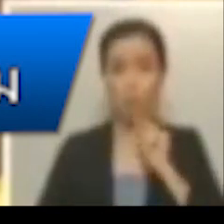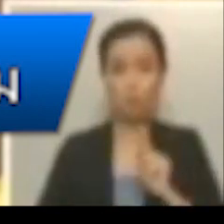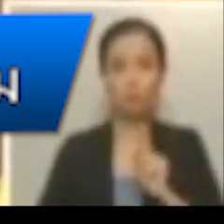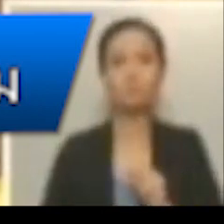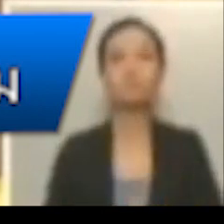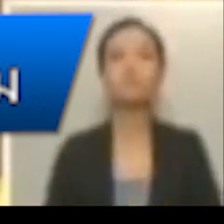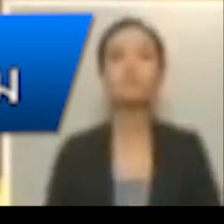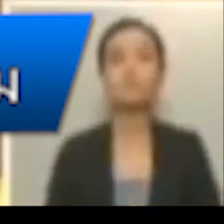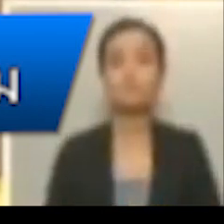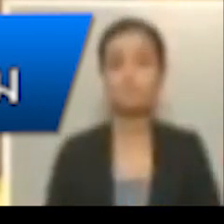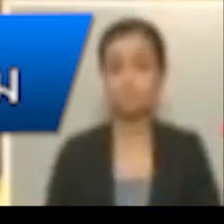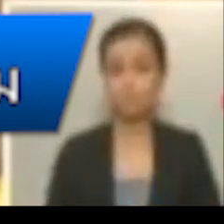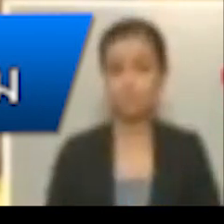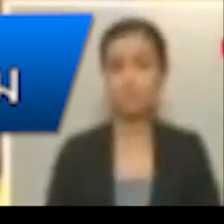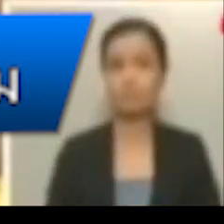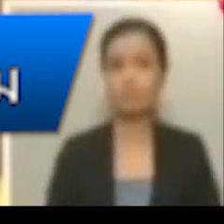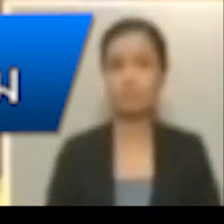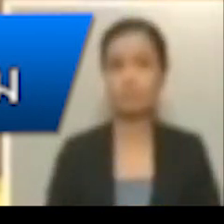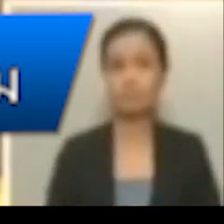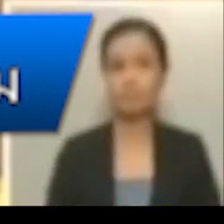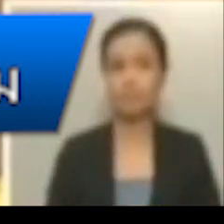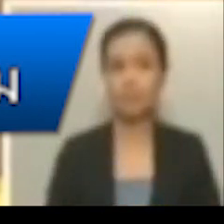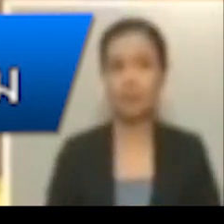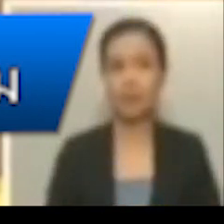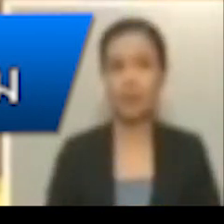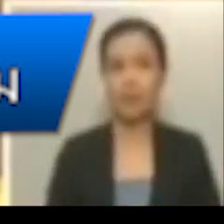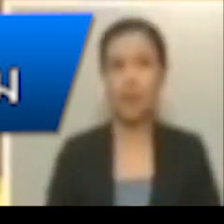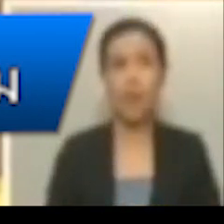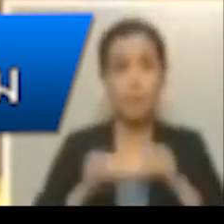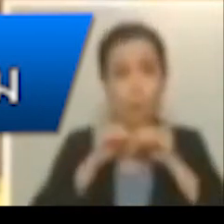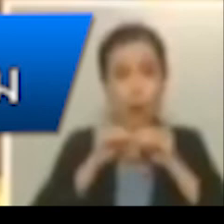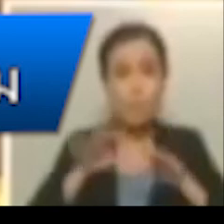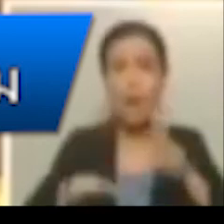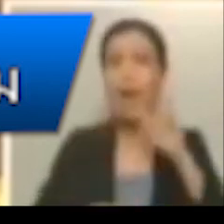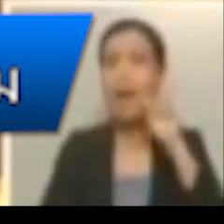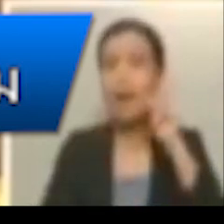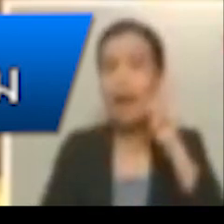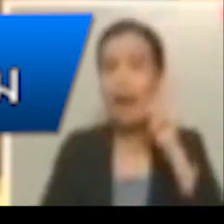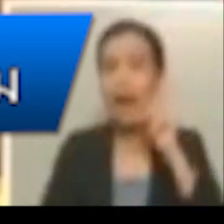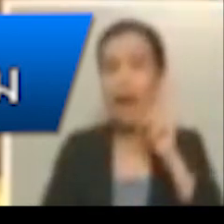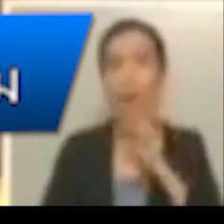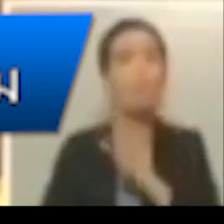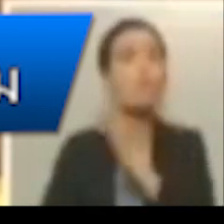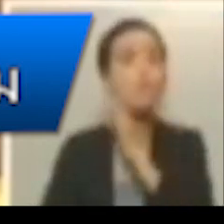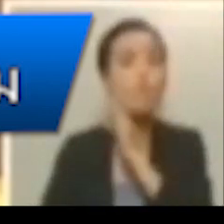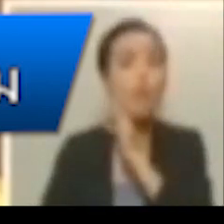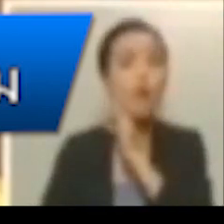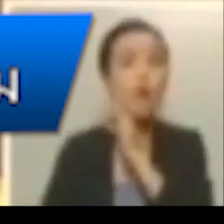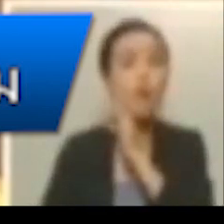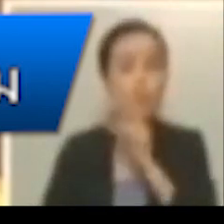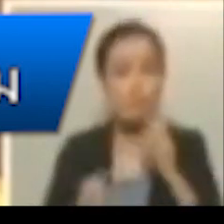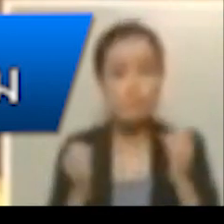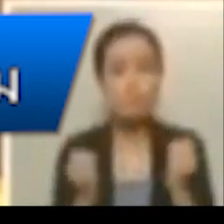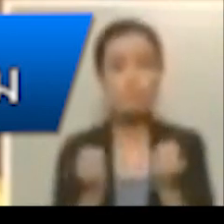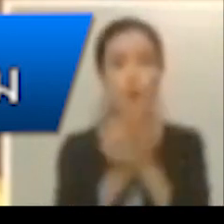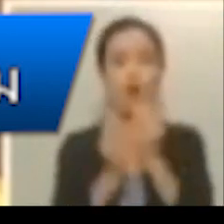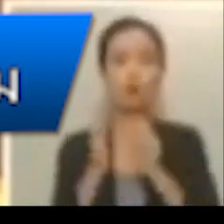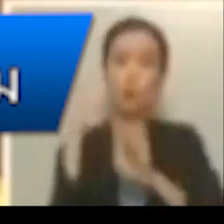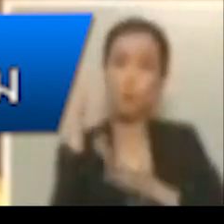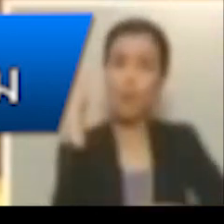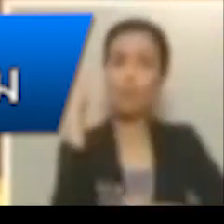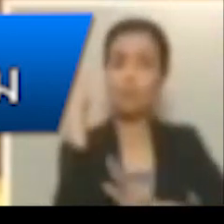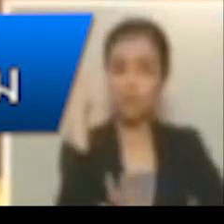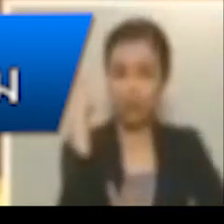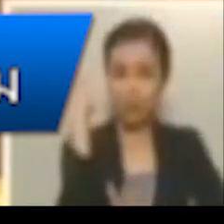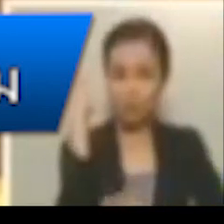คะก็คือหนึ่งในผู้ที่เป็นผู้เผยแพร่ข่าวที่ไม่เป็นจริงเกี่ยวข้องกับเหตุระเบิดแล้วก็เหตุการณ์ใน3จังหวัดชายแดนภา